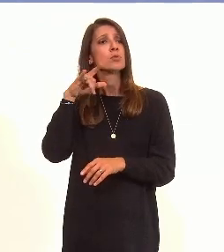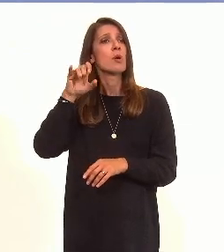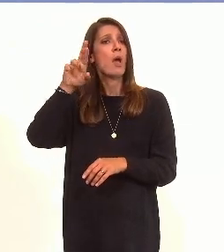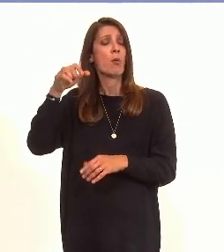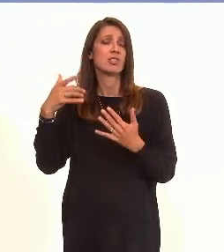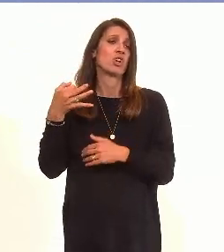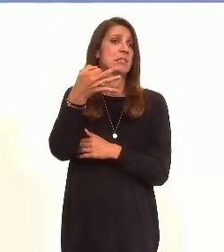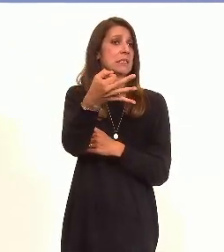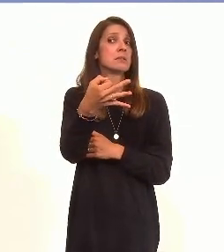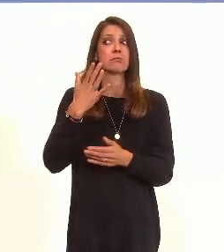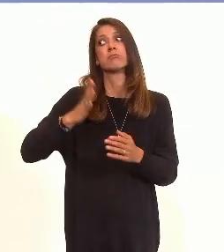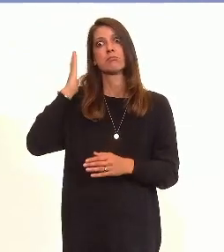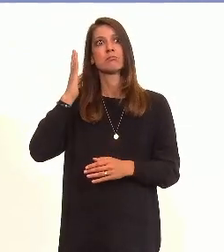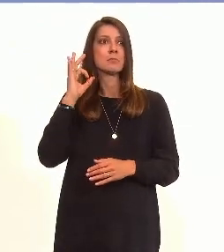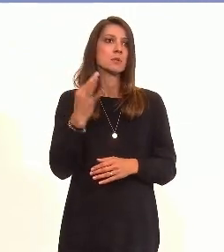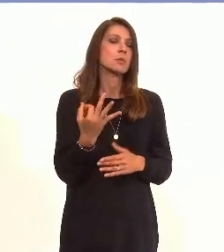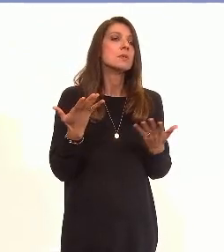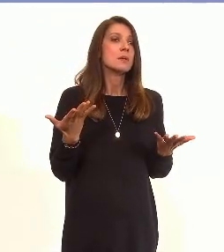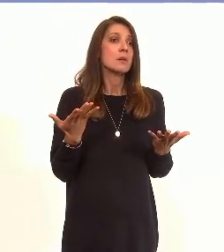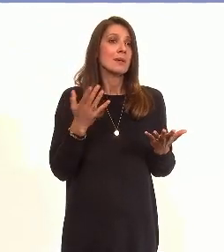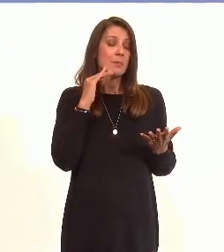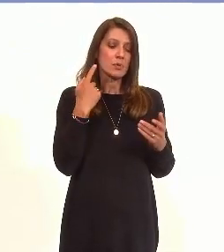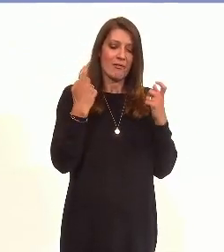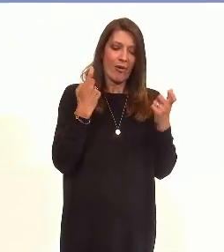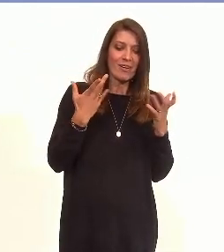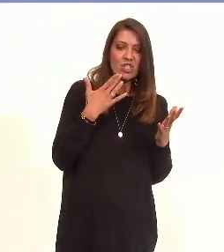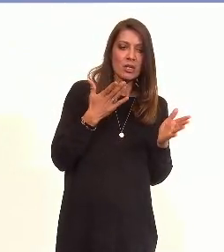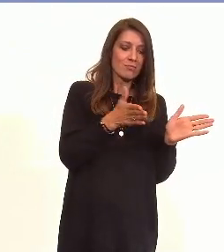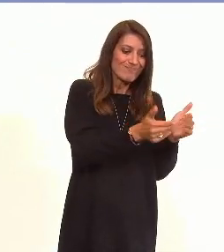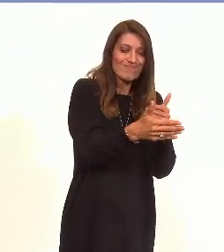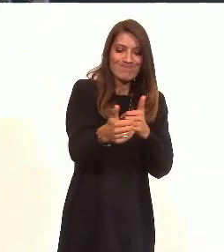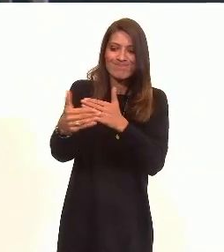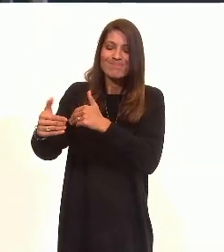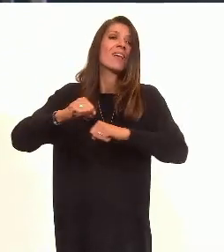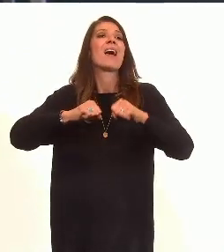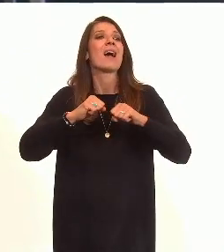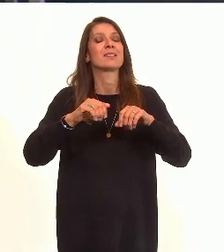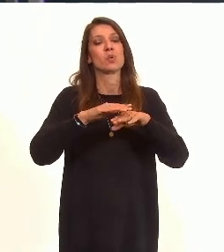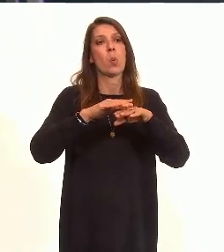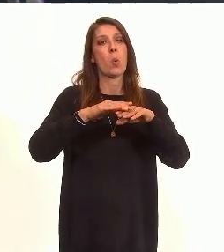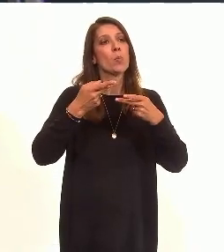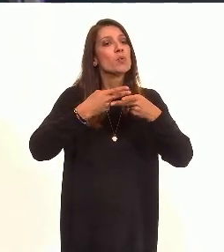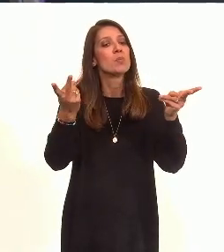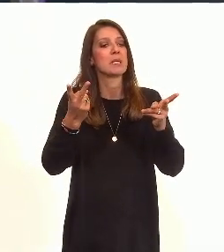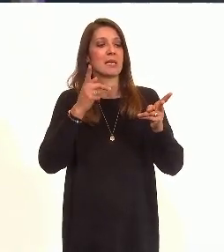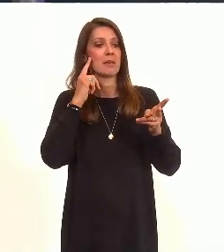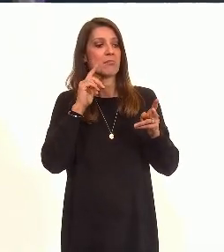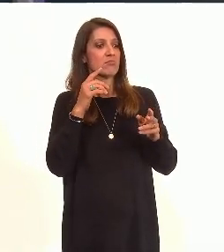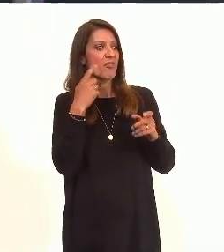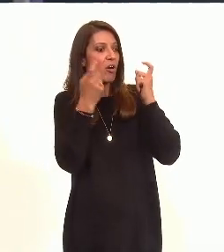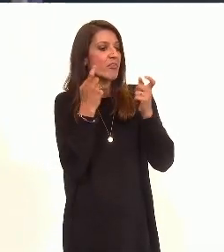il y a déjà très longtemps, et ce qui pose la question en fait du poids du handicap dans chaque secteur d'action publique. Et là, on s'aperçoit que si les personnes